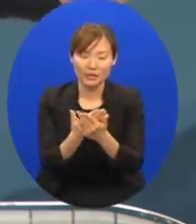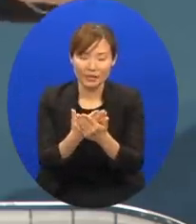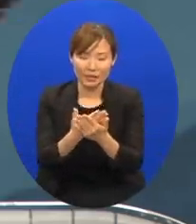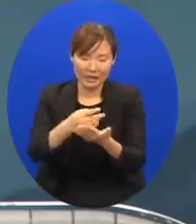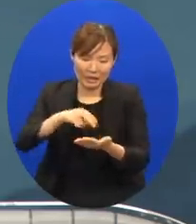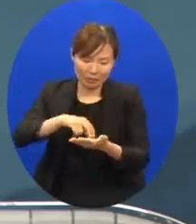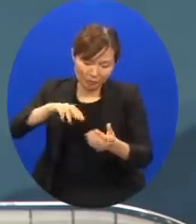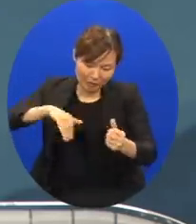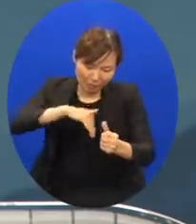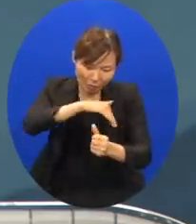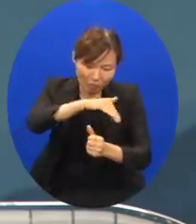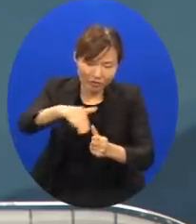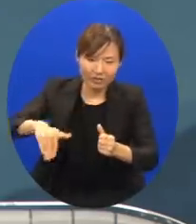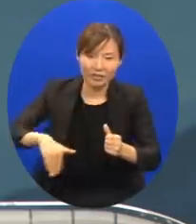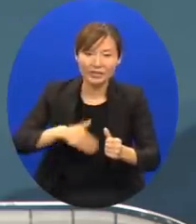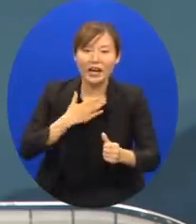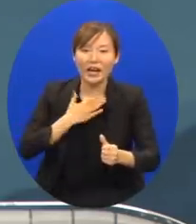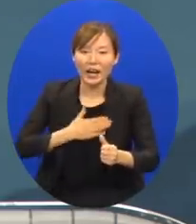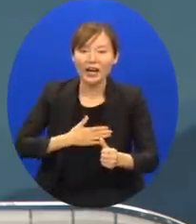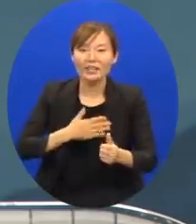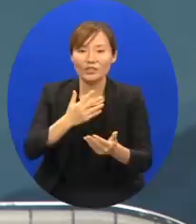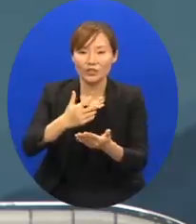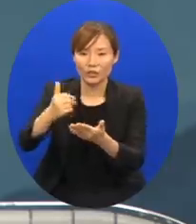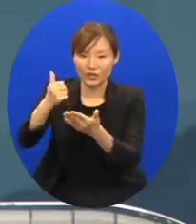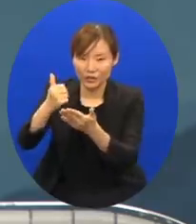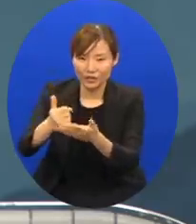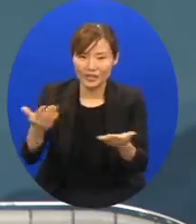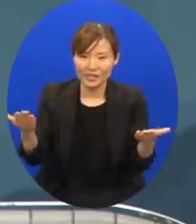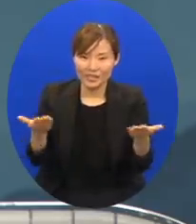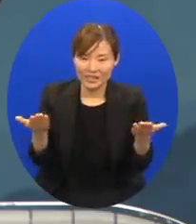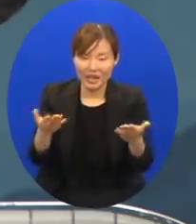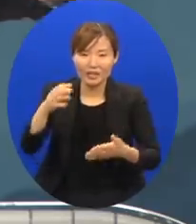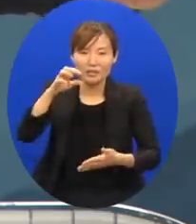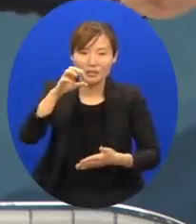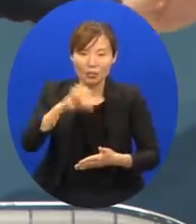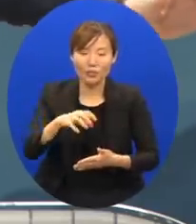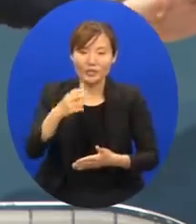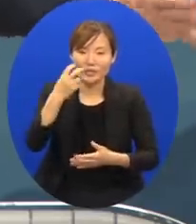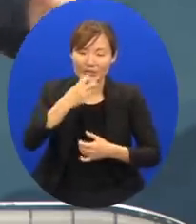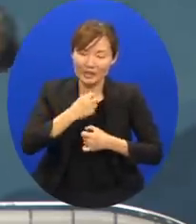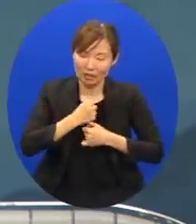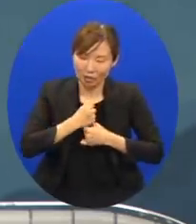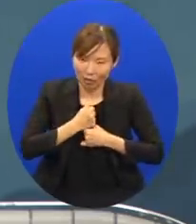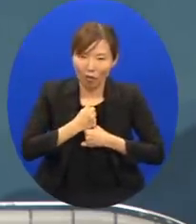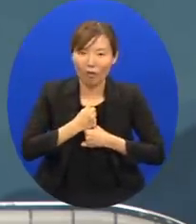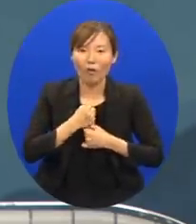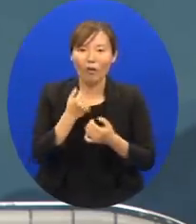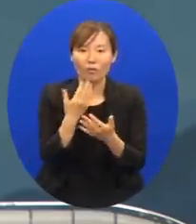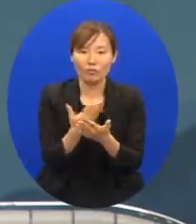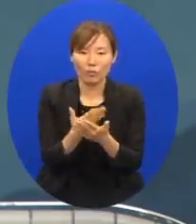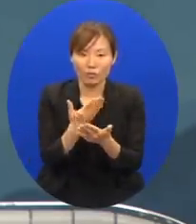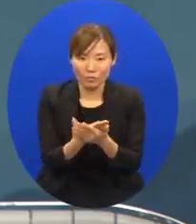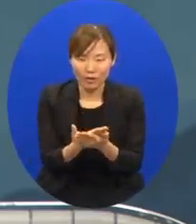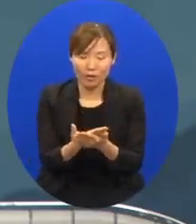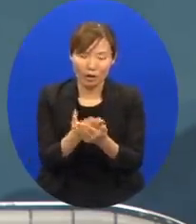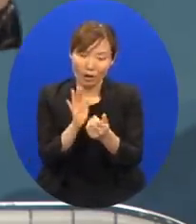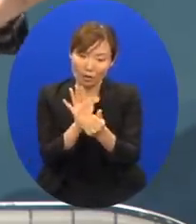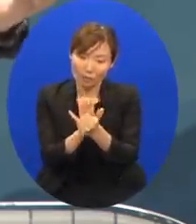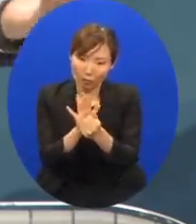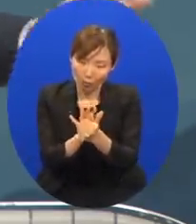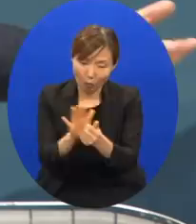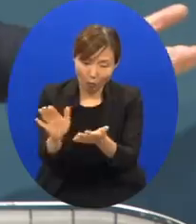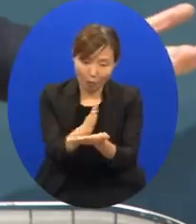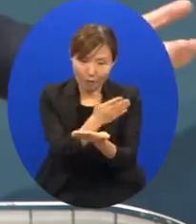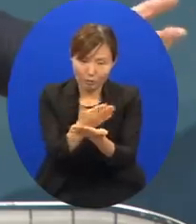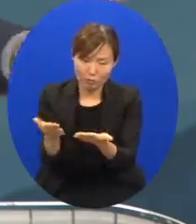주여 성도들이 기업 일터를 지켜주소서 먹고 입고 사는 것뿐 아니라 돕고 베풀고 나누고 주위에